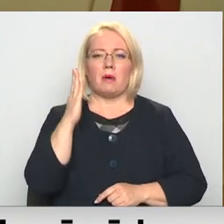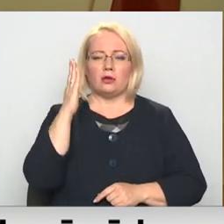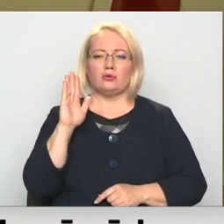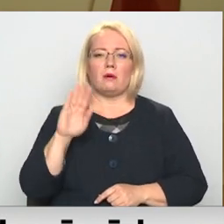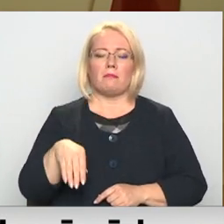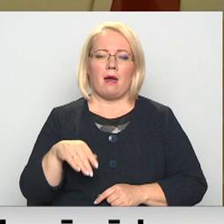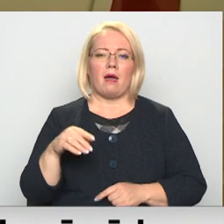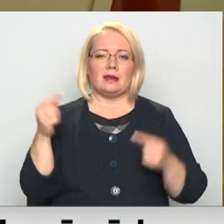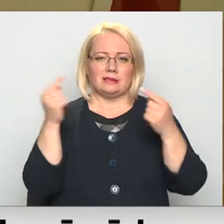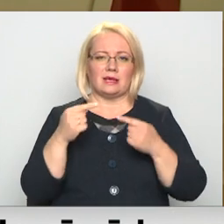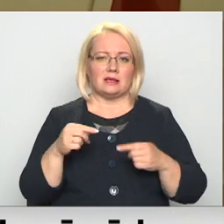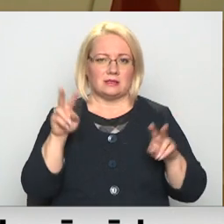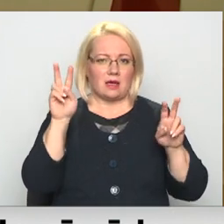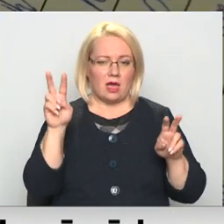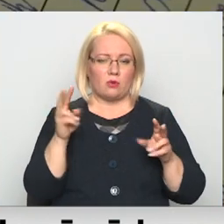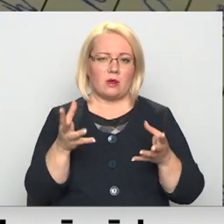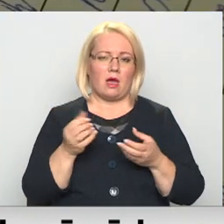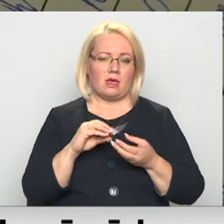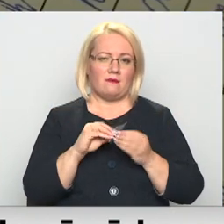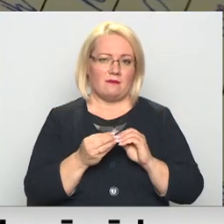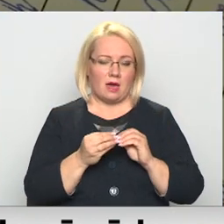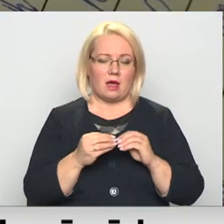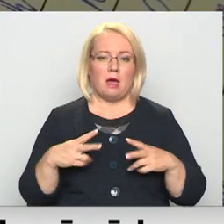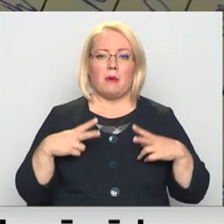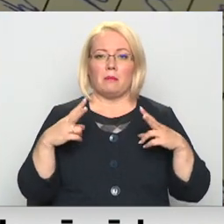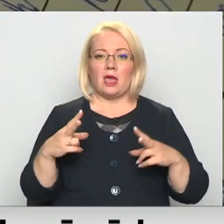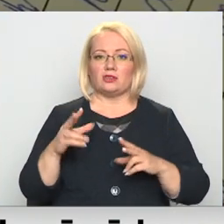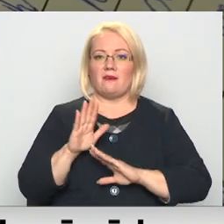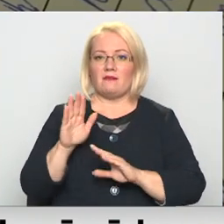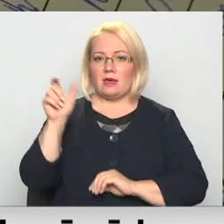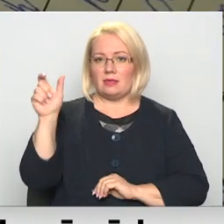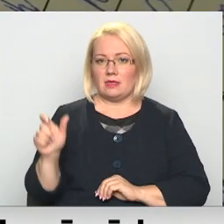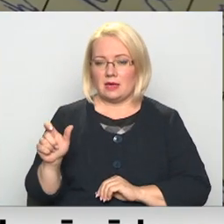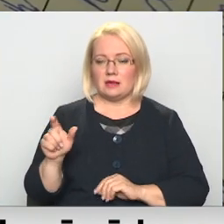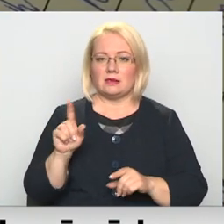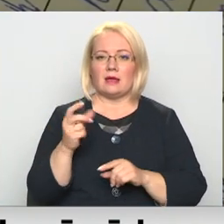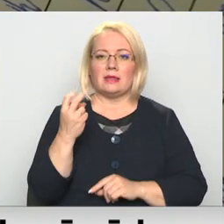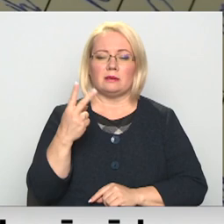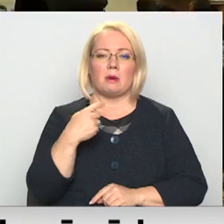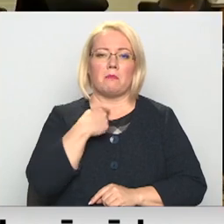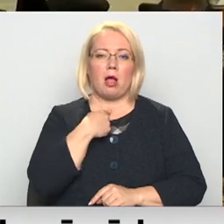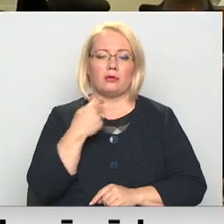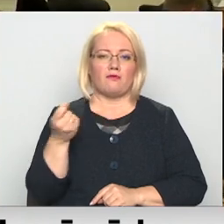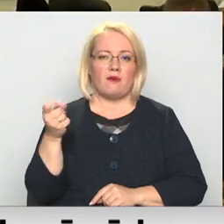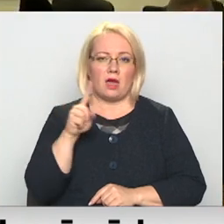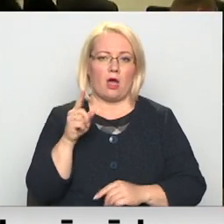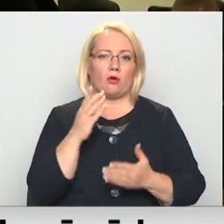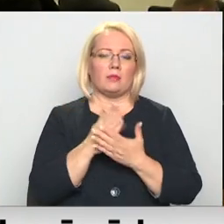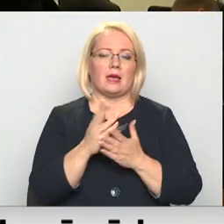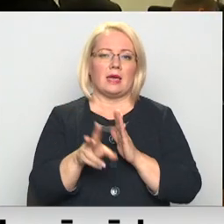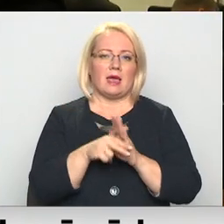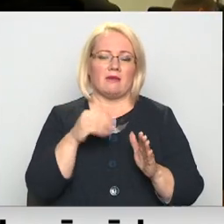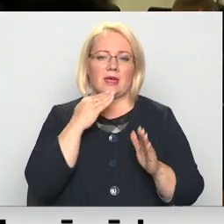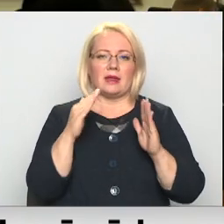partiju, Saskaņa ir jāņem vērā. Par priekšsēdētāja vietnieci arī ar 13 balsu parākumu tika ievēlēta